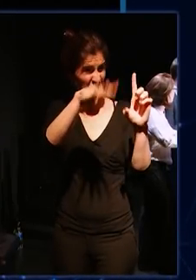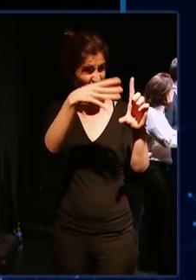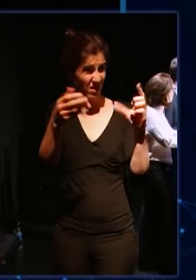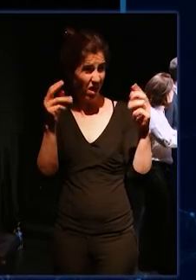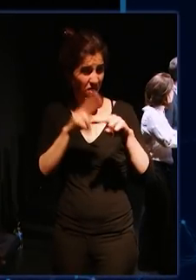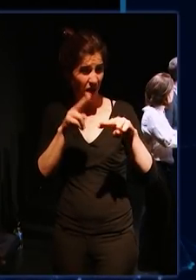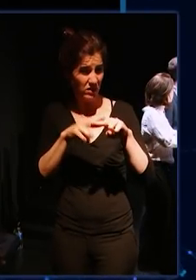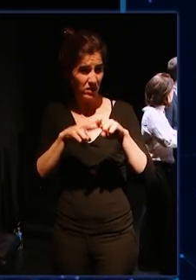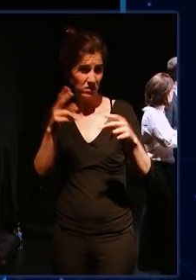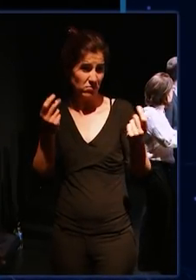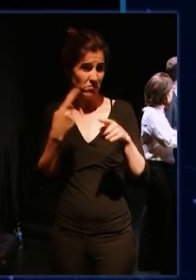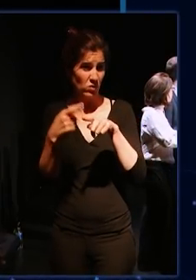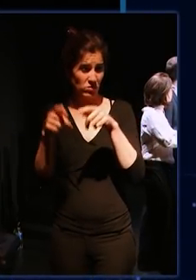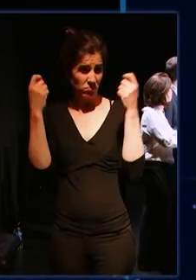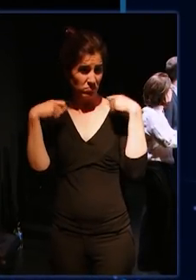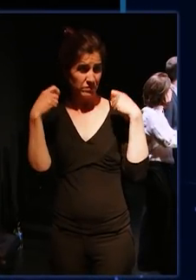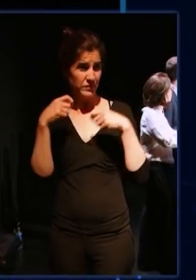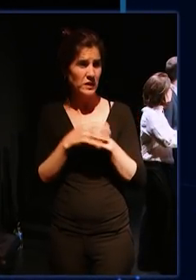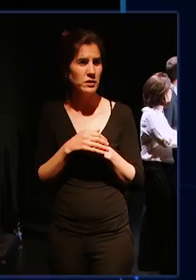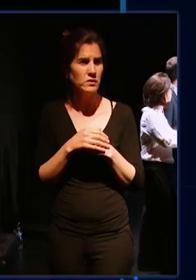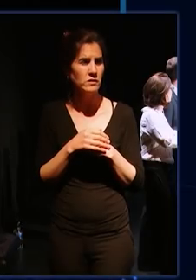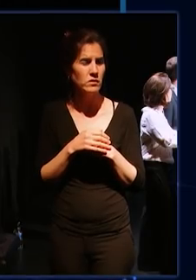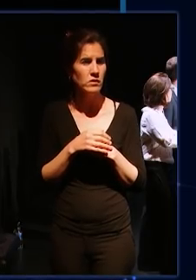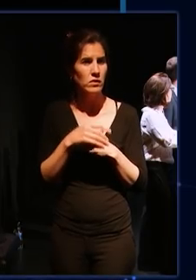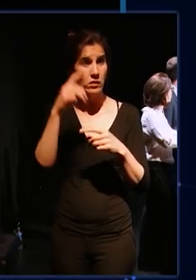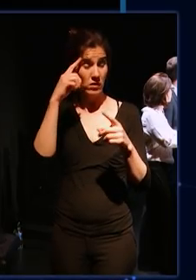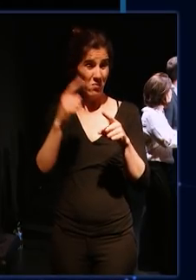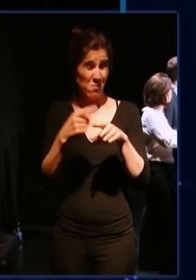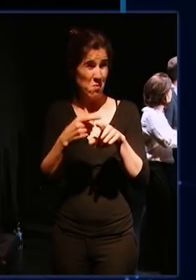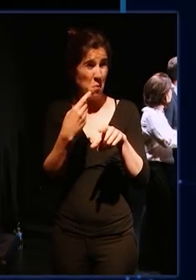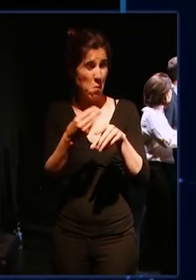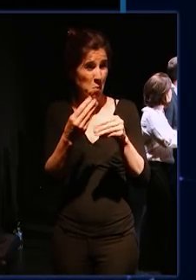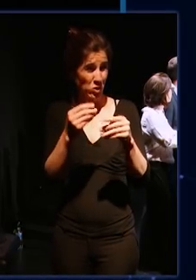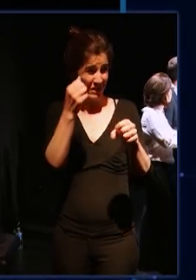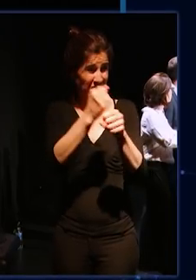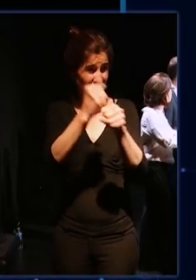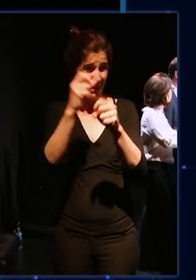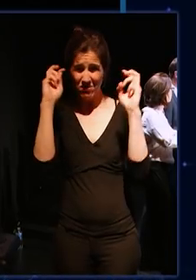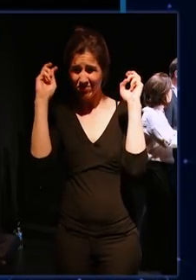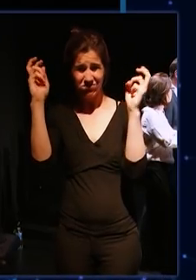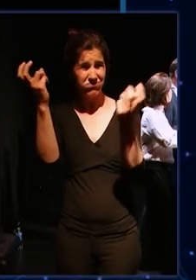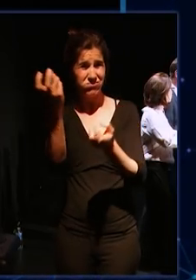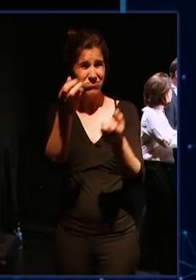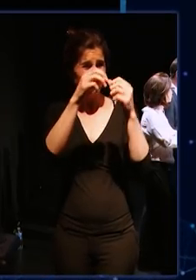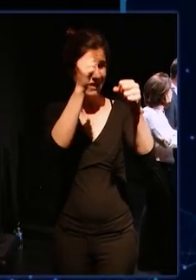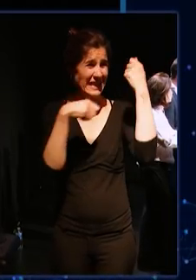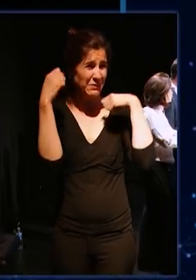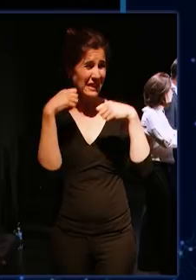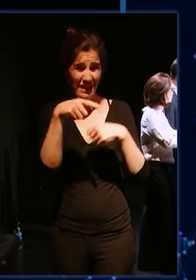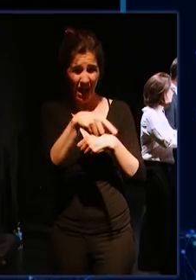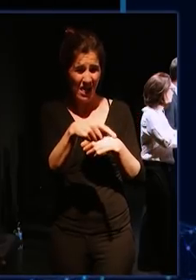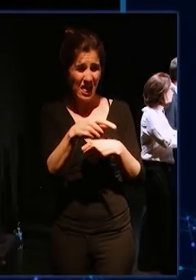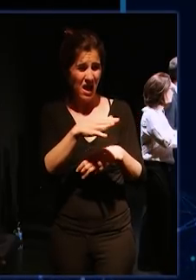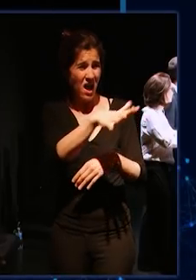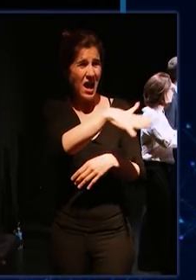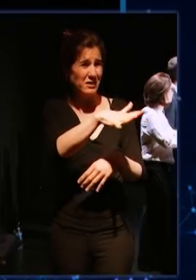i de formació i serà aprofitada multidisciplinarment. Allà hi cabrà tothom. Sap greu